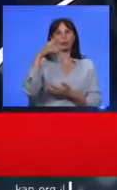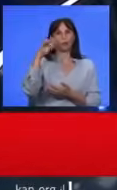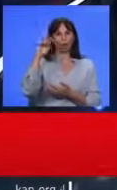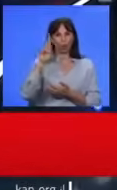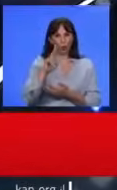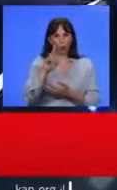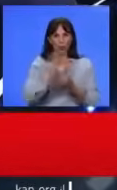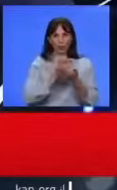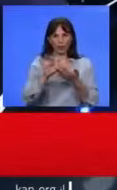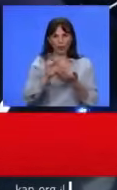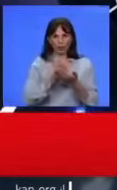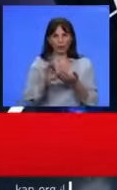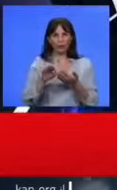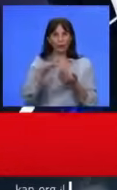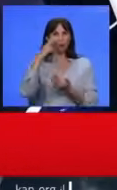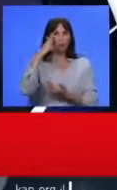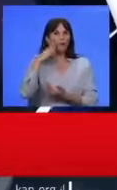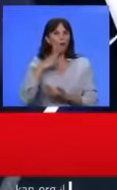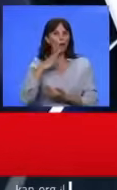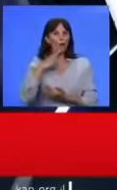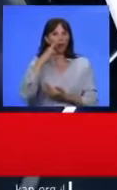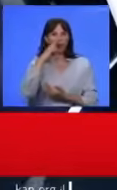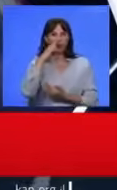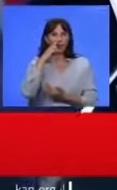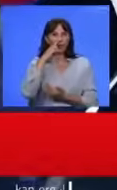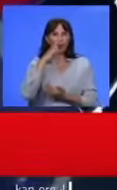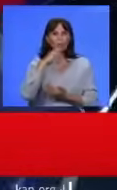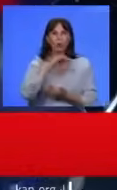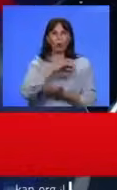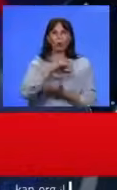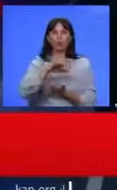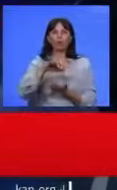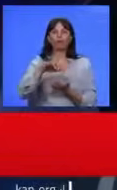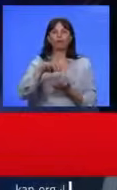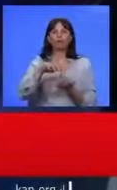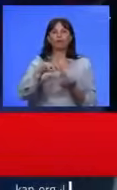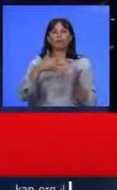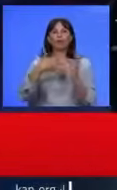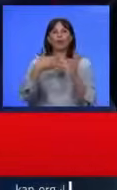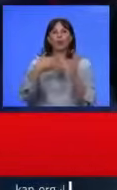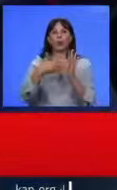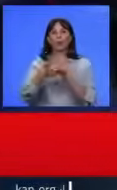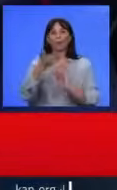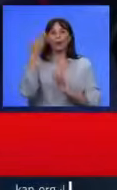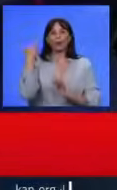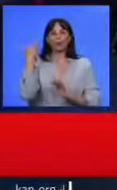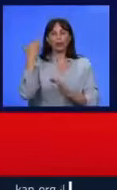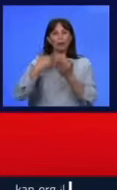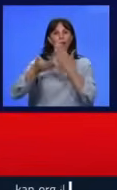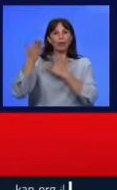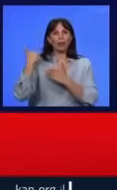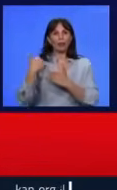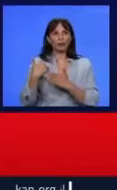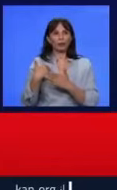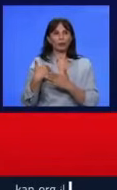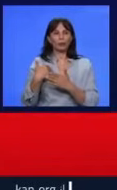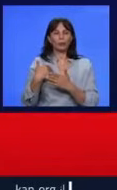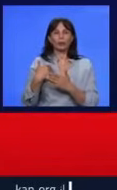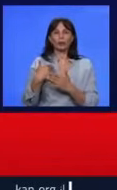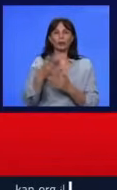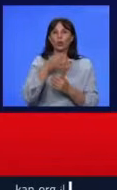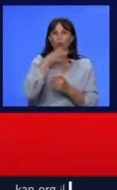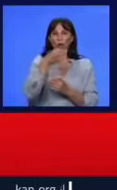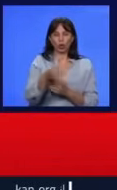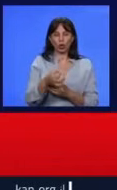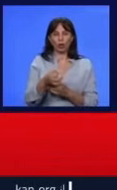ואז הם נכנסו למבוכה, ואז ניסו לסדר לו בדיקות בדיעבד. אי אפשר להכריז עליו פסיכי בדיעבד. מי העלה, זאת שאלה אחת מתוך